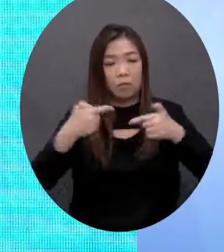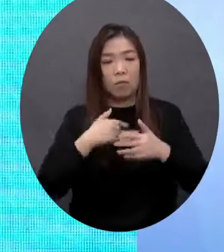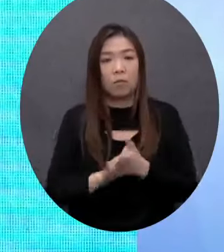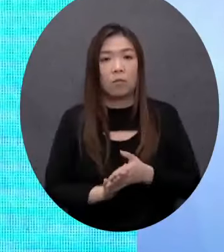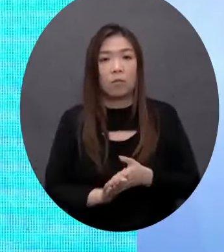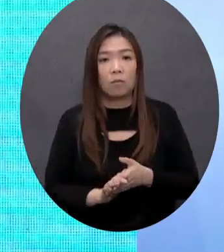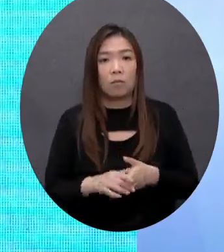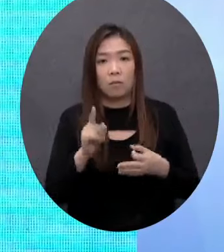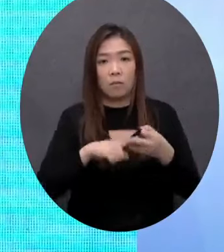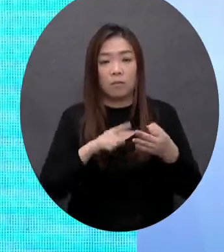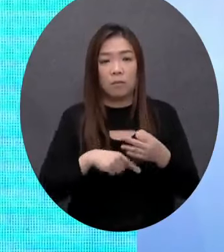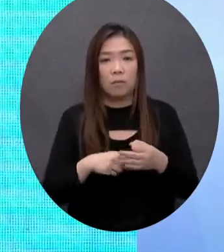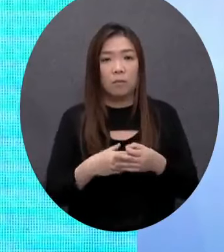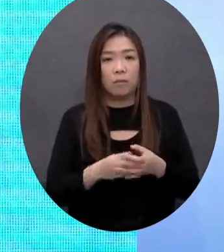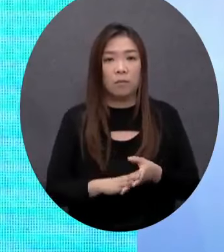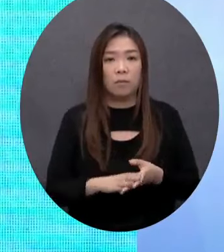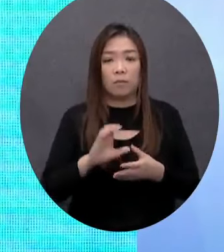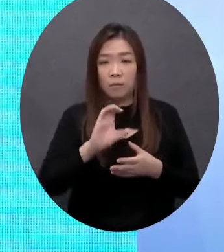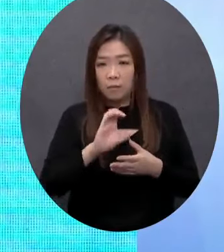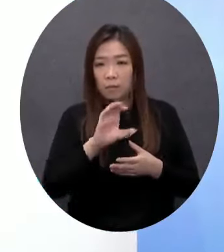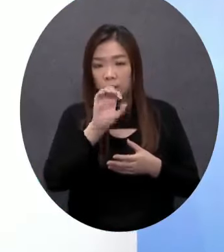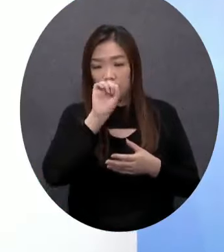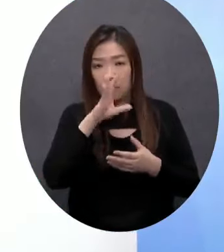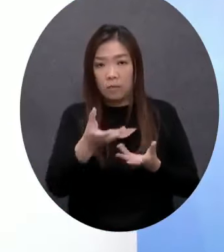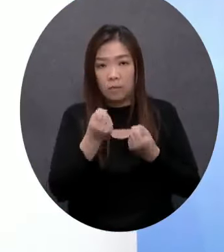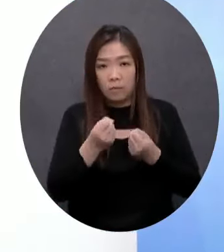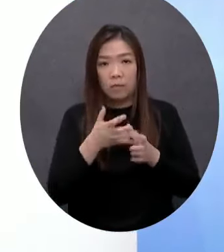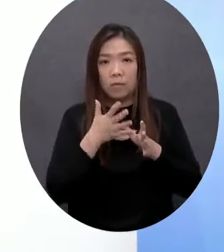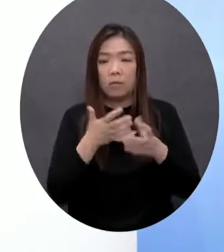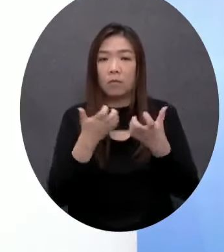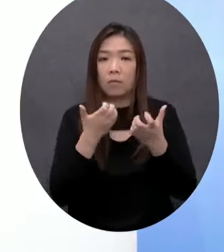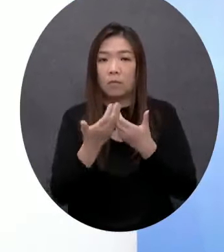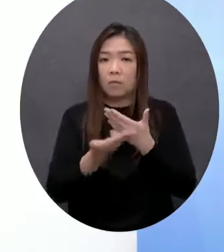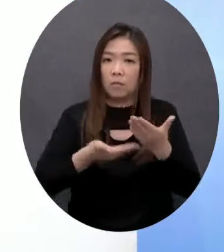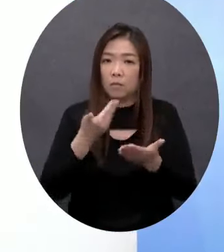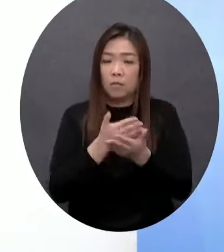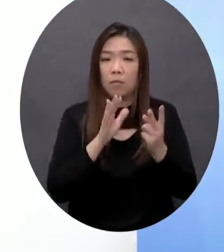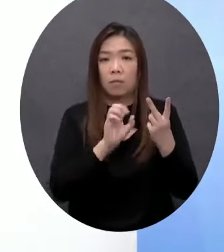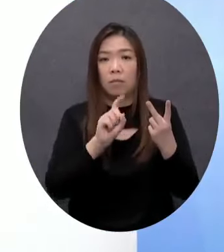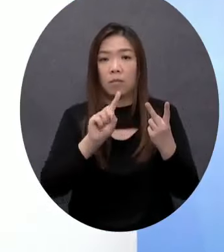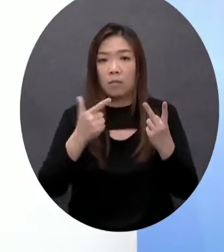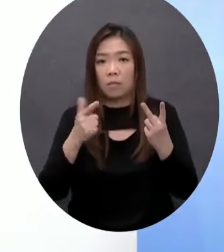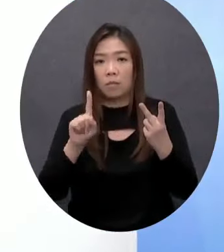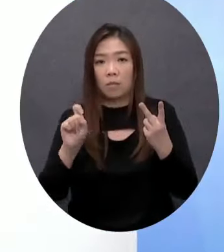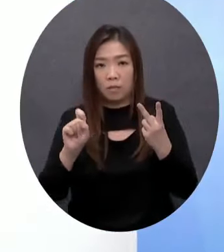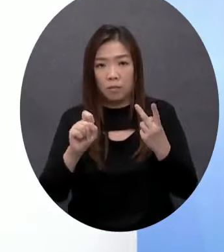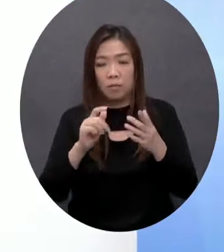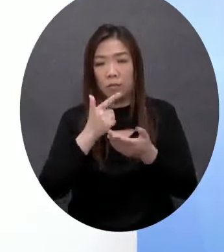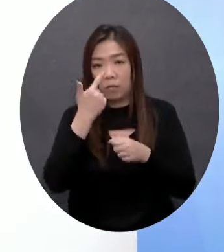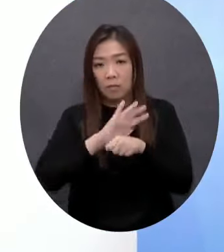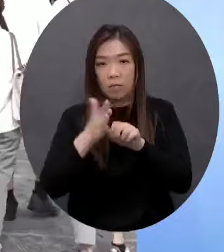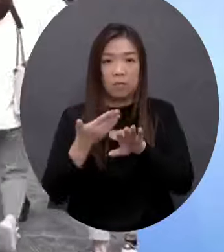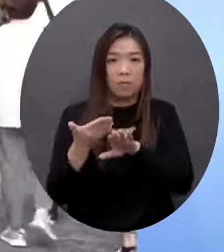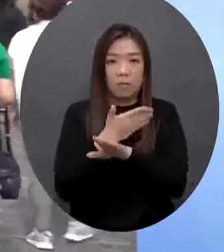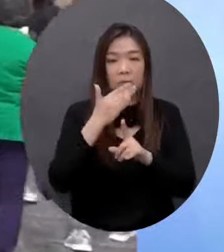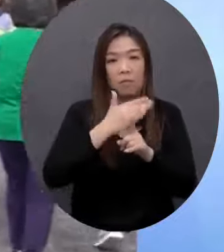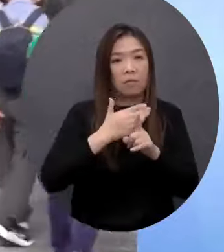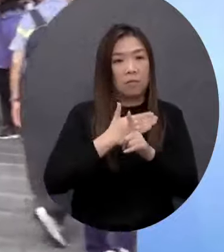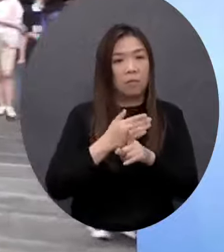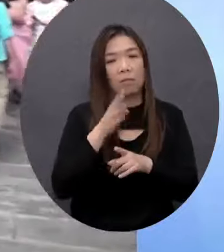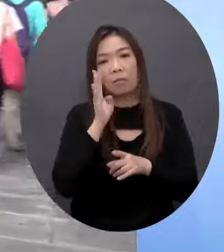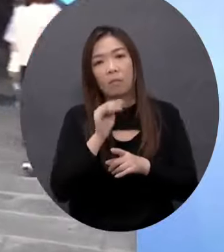恩接受報章訪問時重申，追求旅客數字重回2018-19年疫情前的水平是不切實際。他說